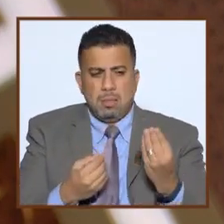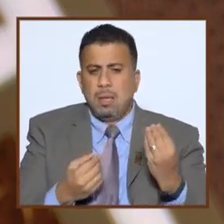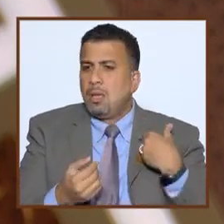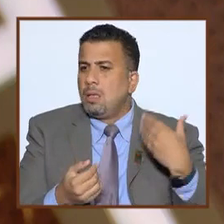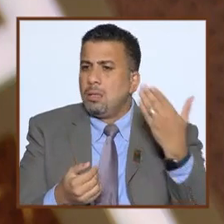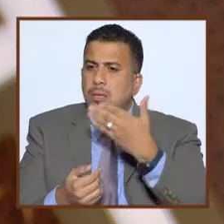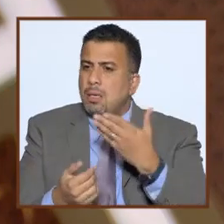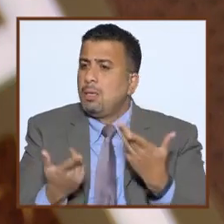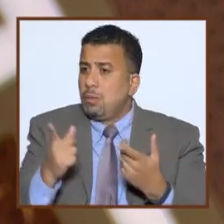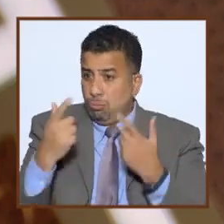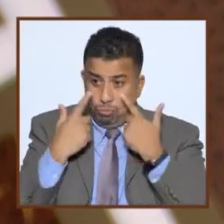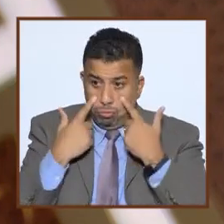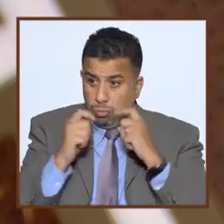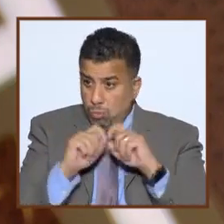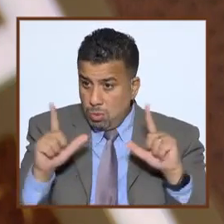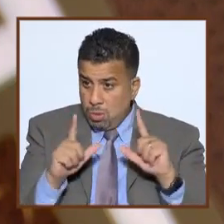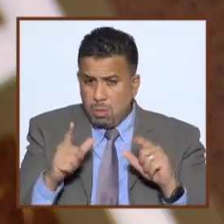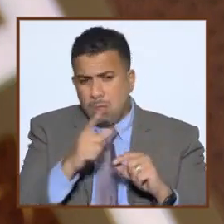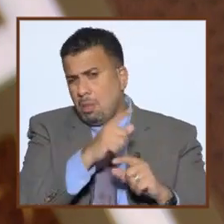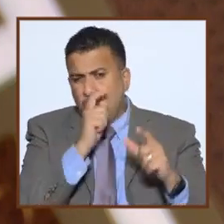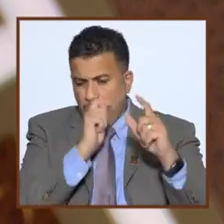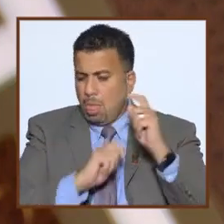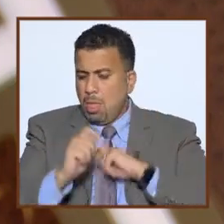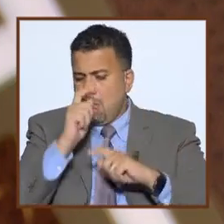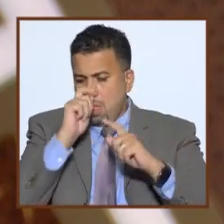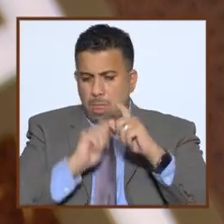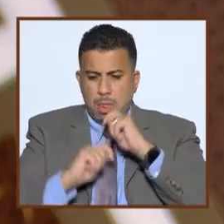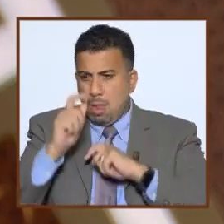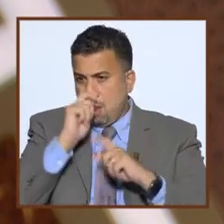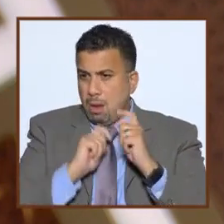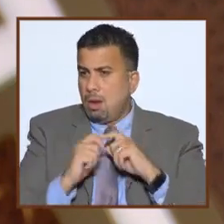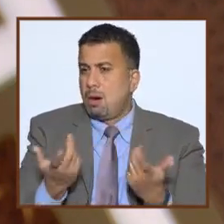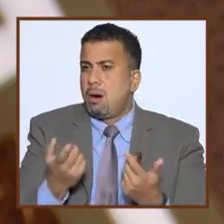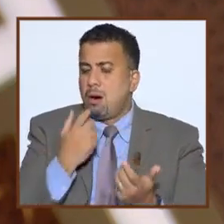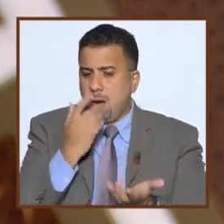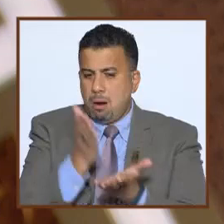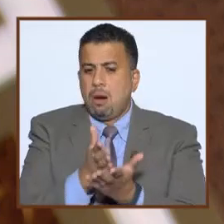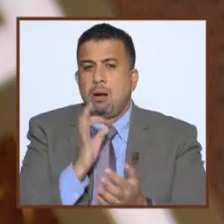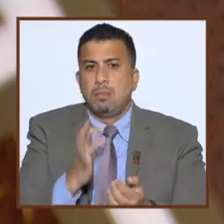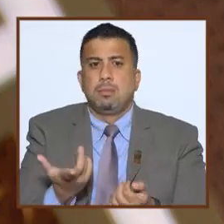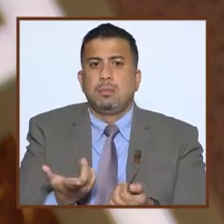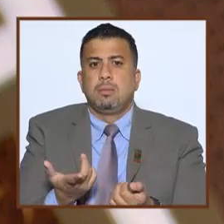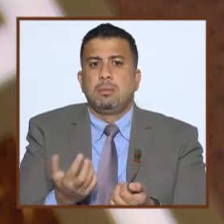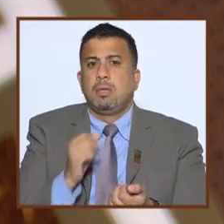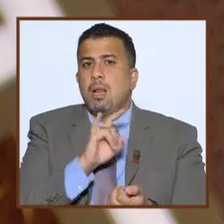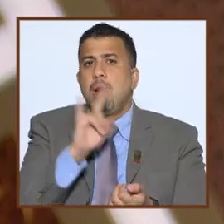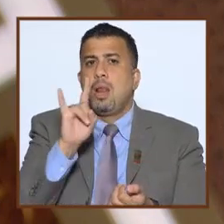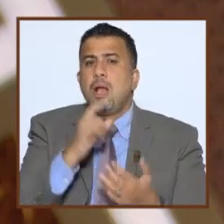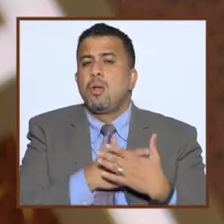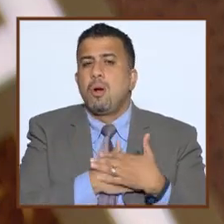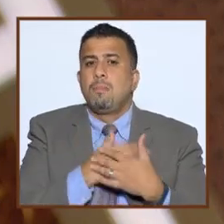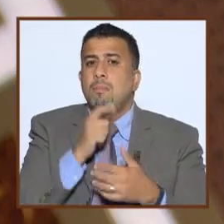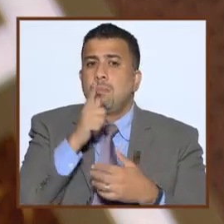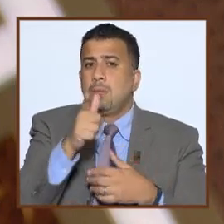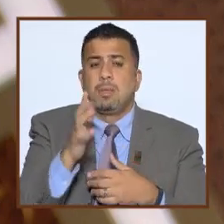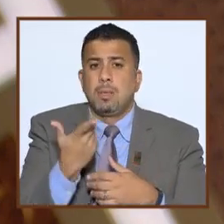هو الدليل هذه مكيده يعني شيء من هذا حق مشروع الله عز وجل يقول لا يحب الله الجهر